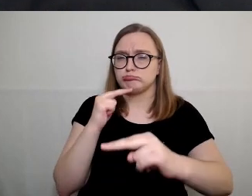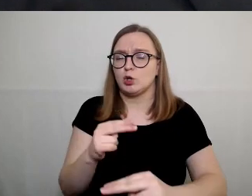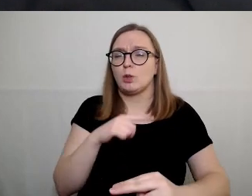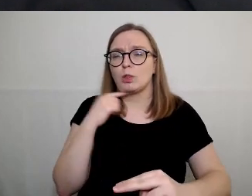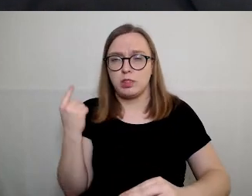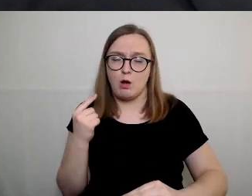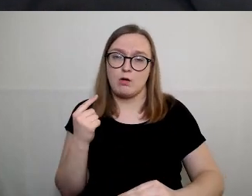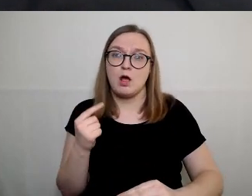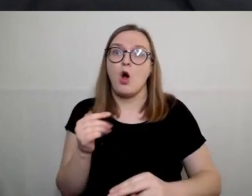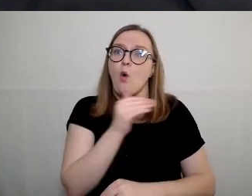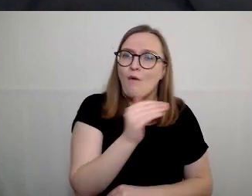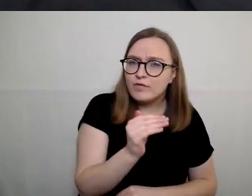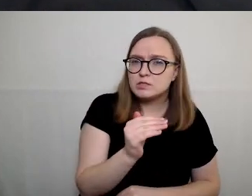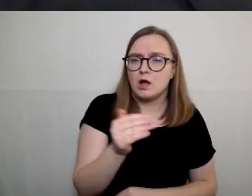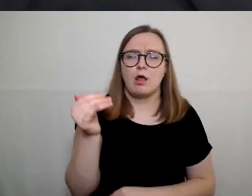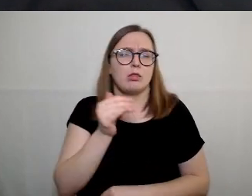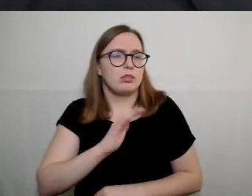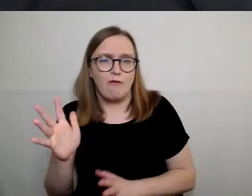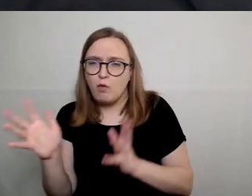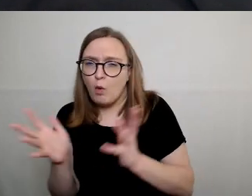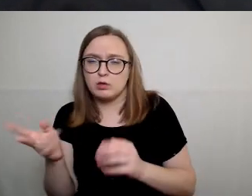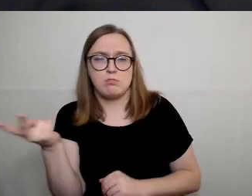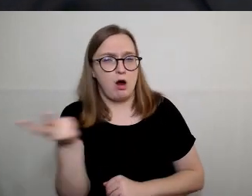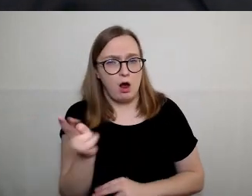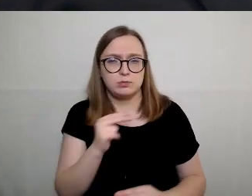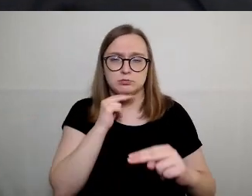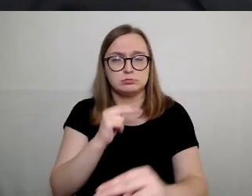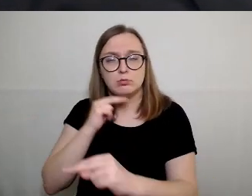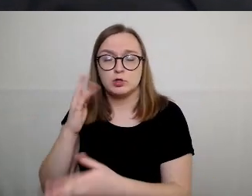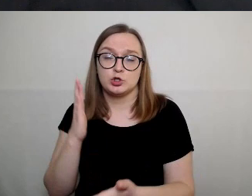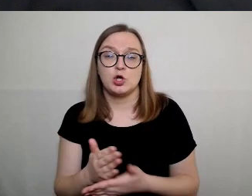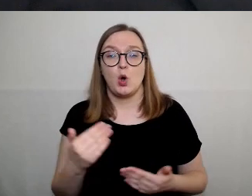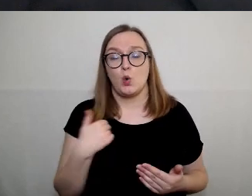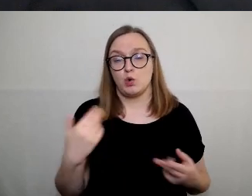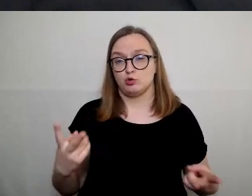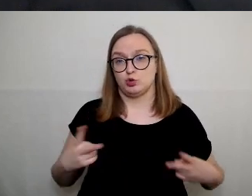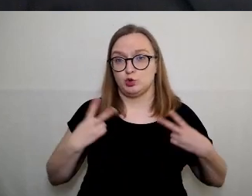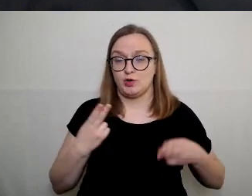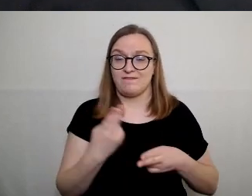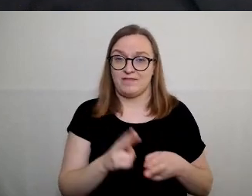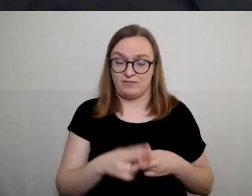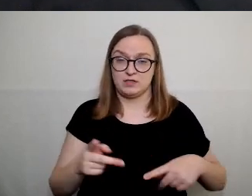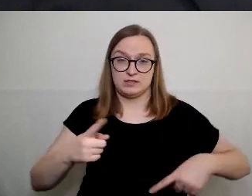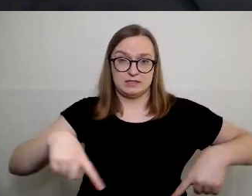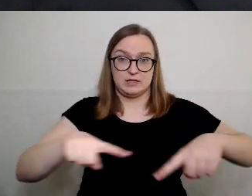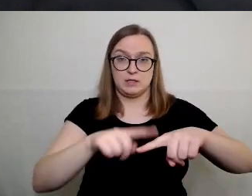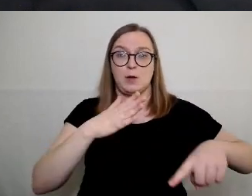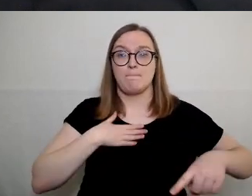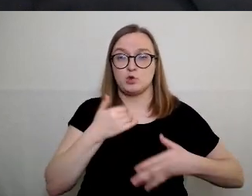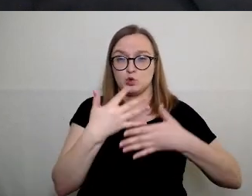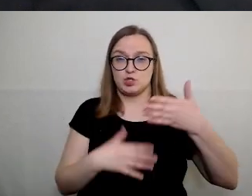tiek neformaliajam ugdymui ir noriu pasidžiaugti, kad būtent šitą sritį kuravęs mūsų sąrašo